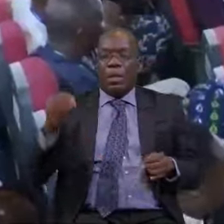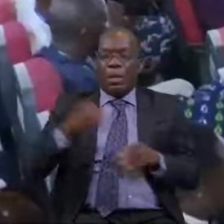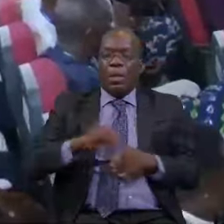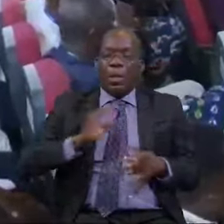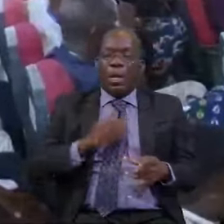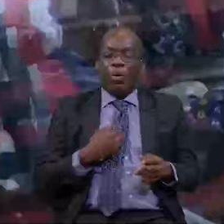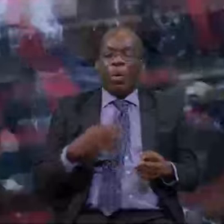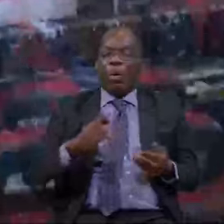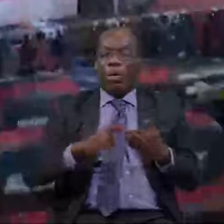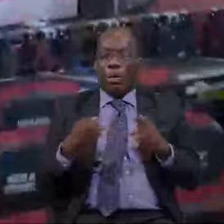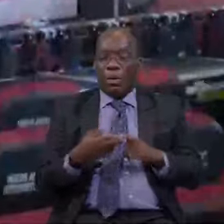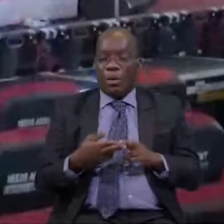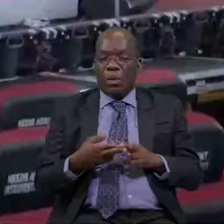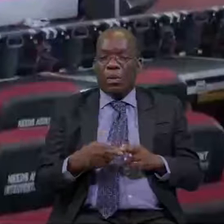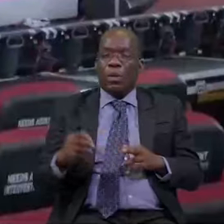pour paraphraser